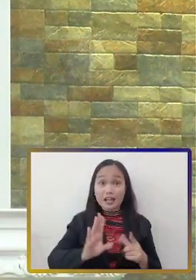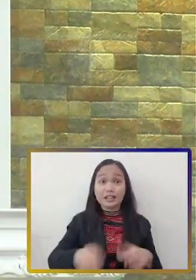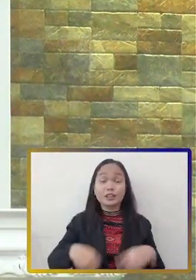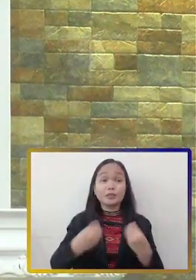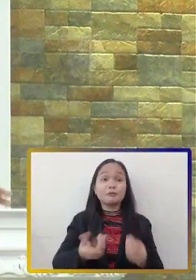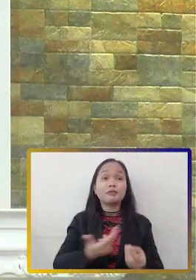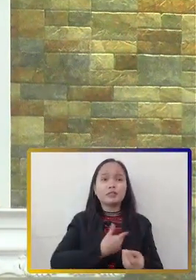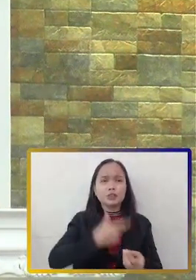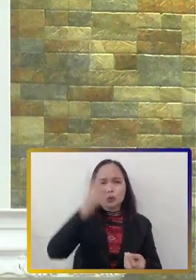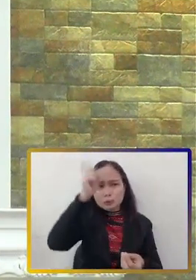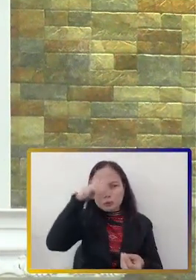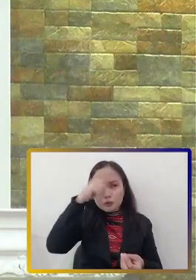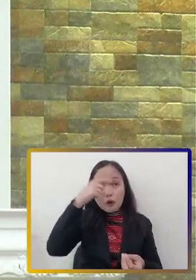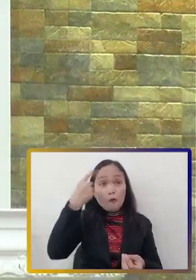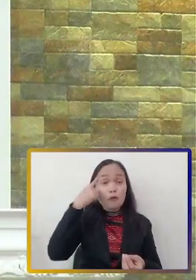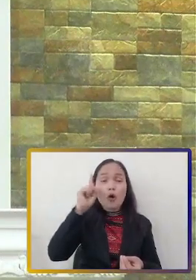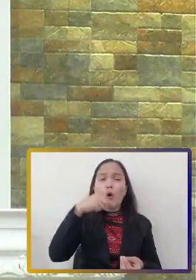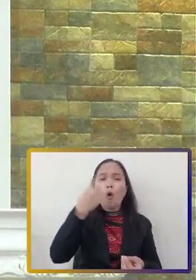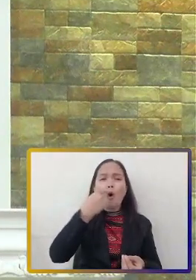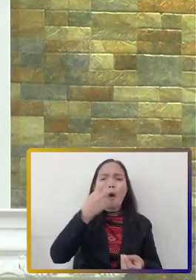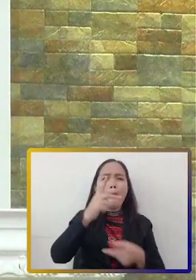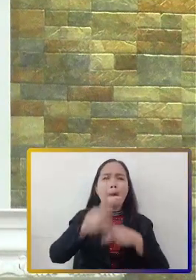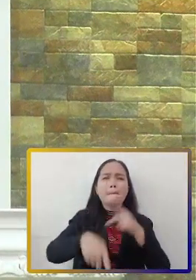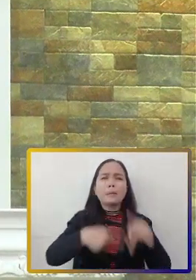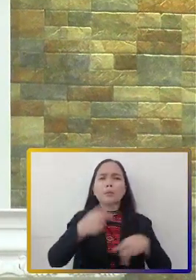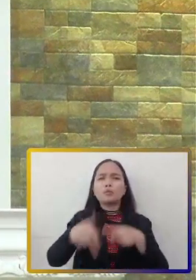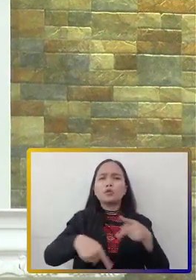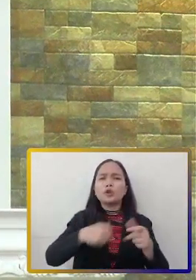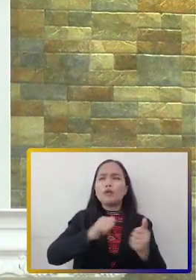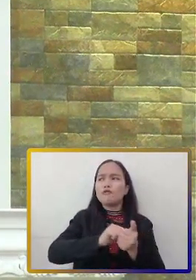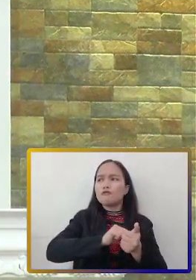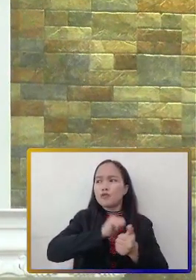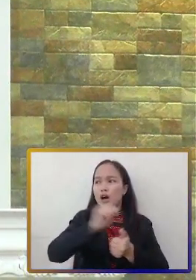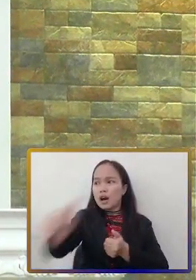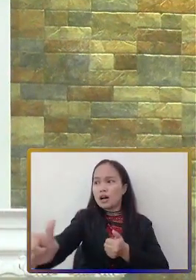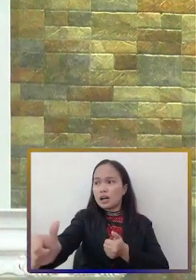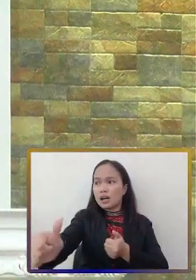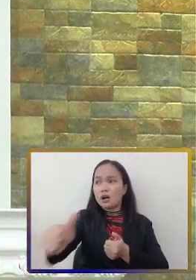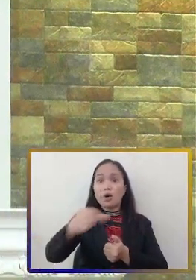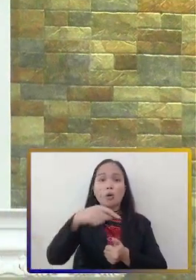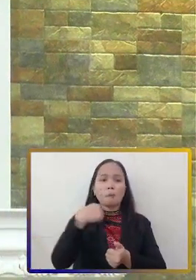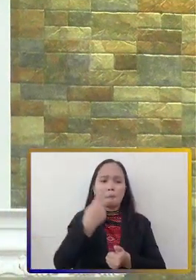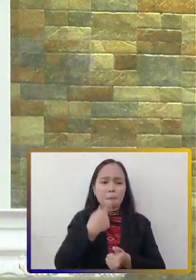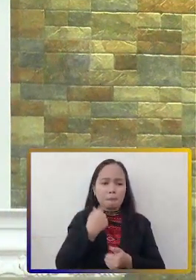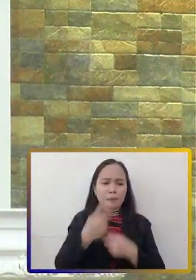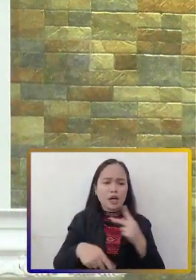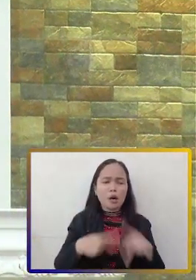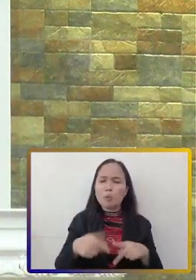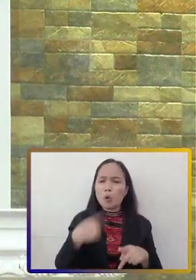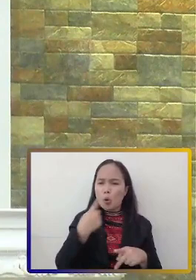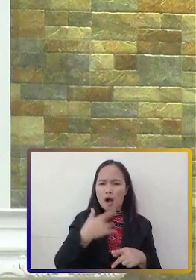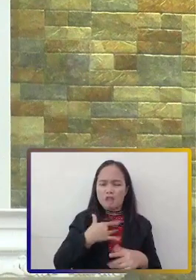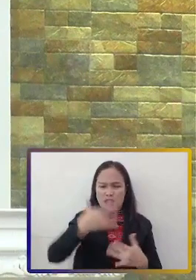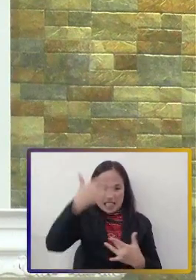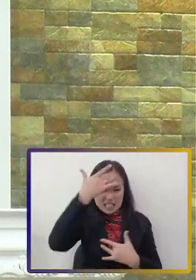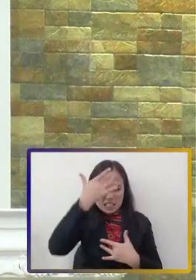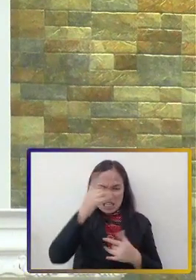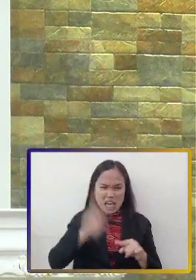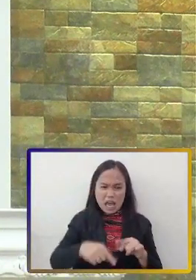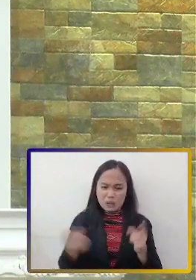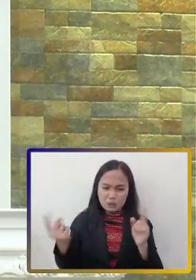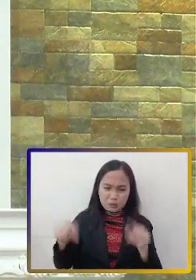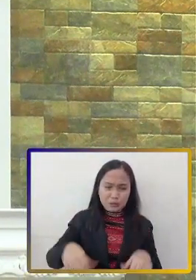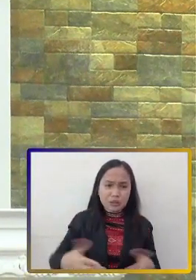Diyos. Para yung mga nasa mamalayo, may mga kapansanan na hindi makakapunta rito, may